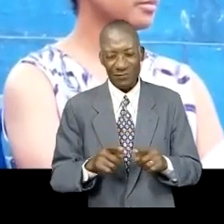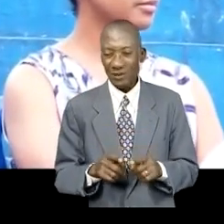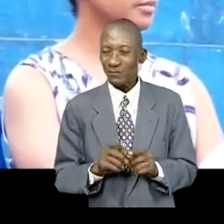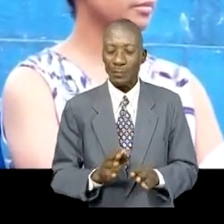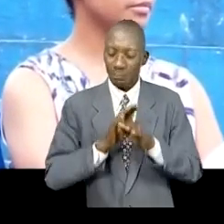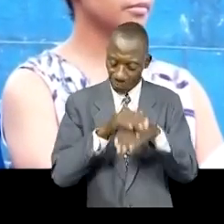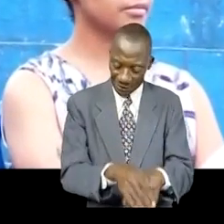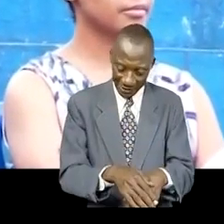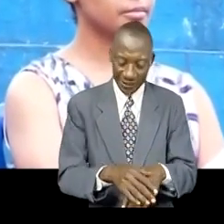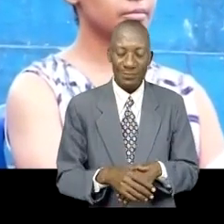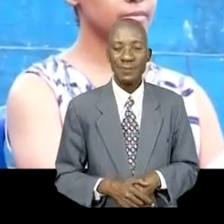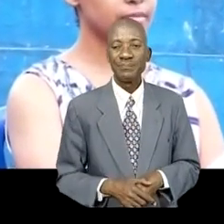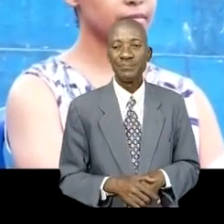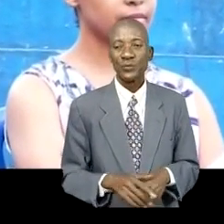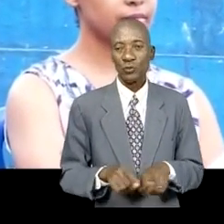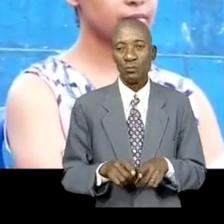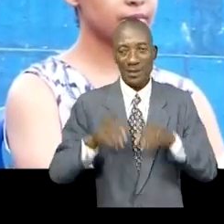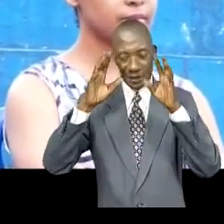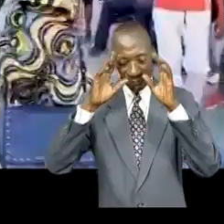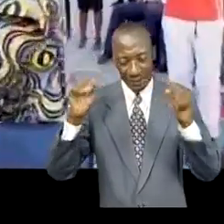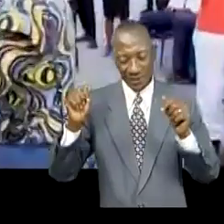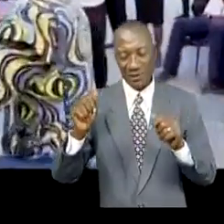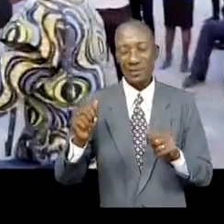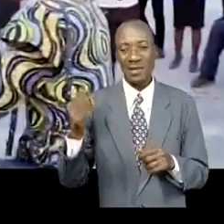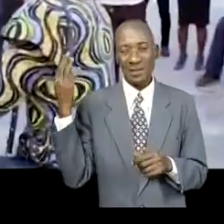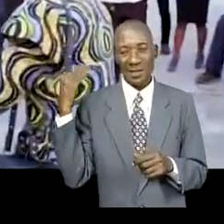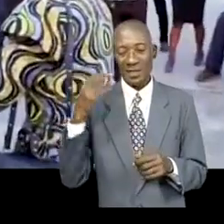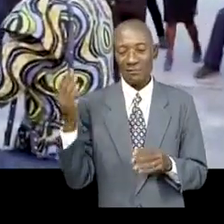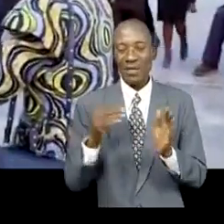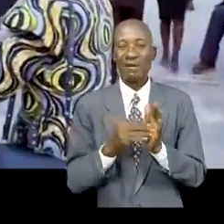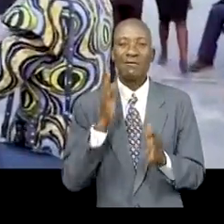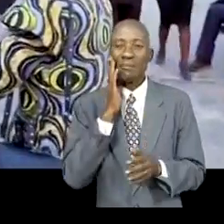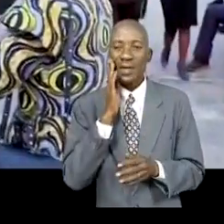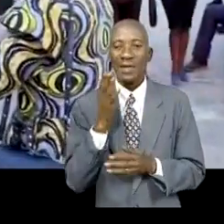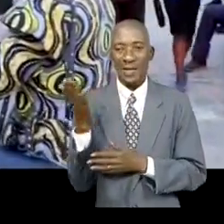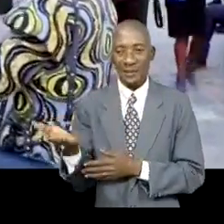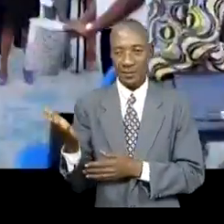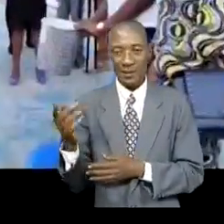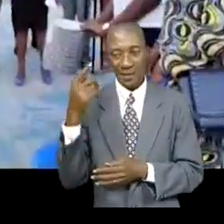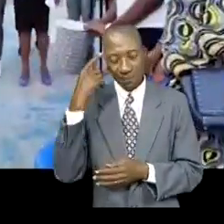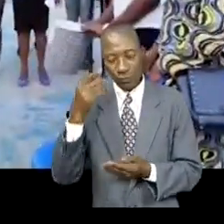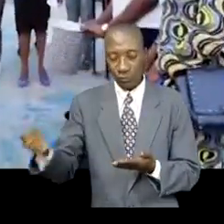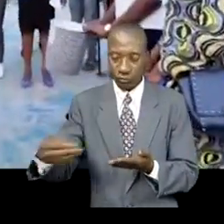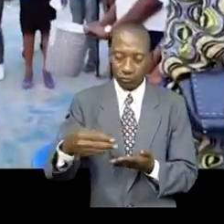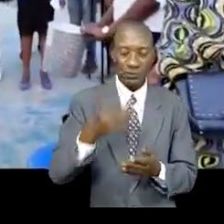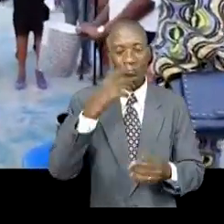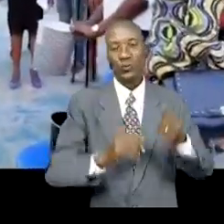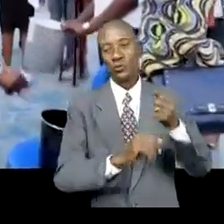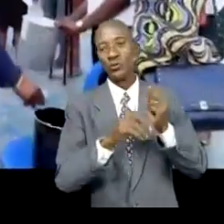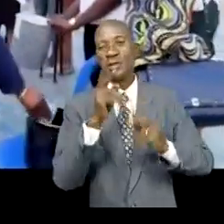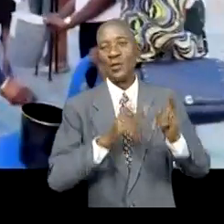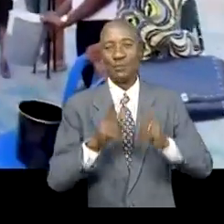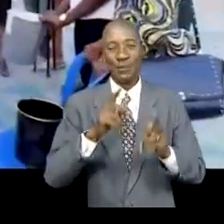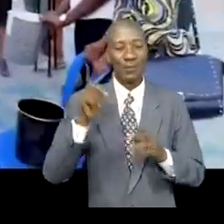à l'appel du chef de l'État du 29 mai, appelant à une mobilisation en faveur de nos frères de Goma.